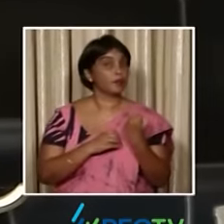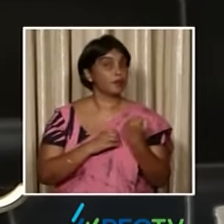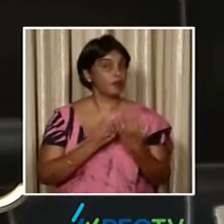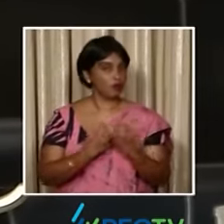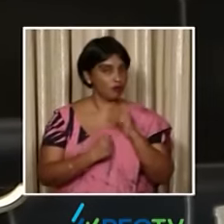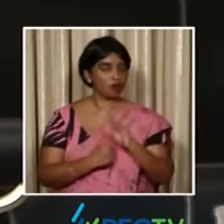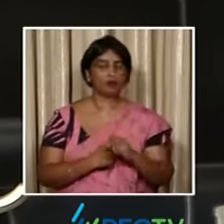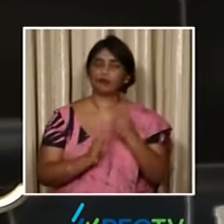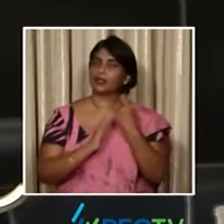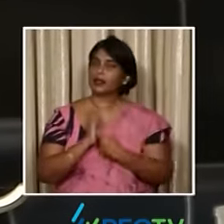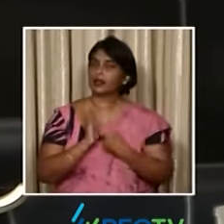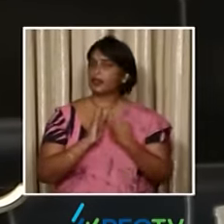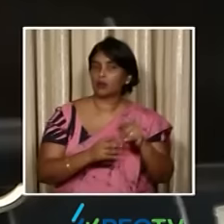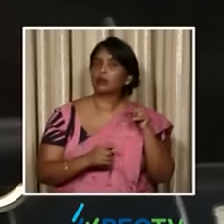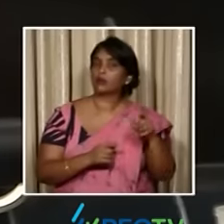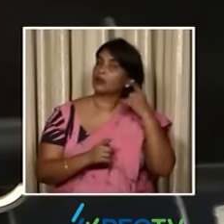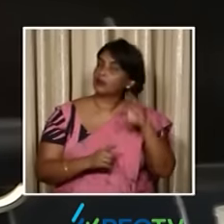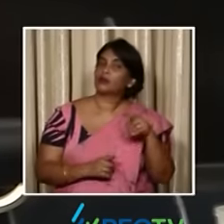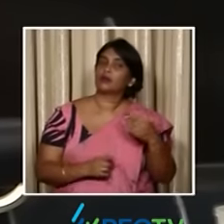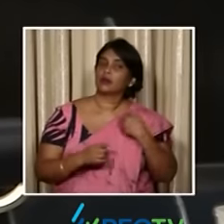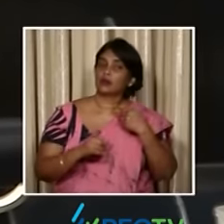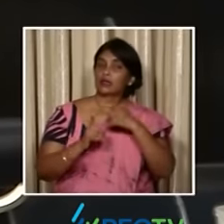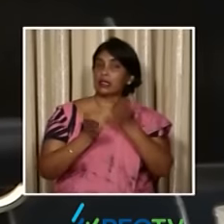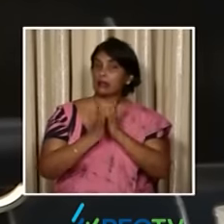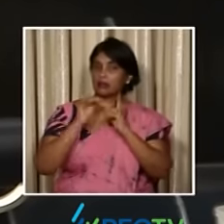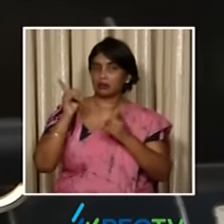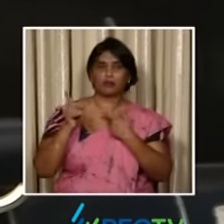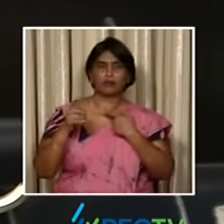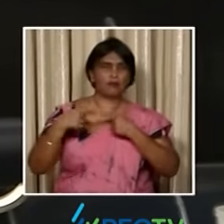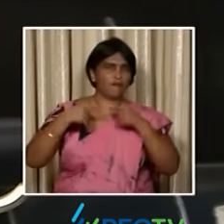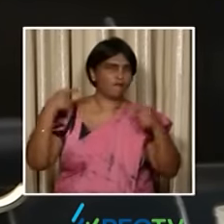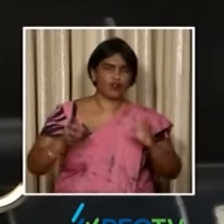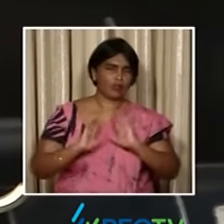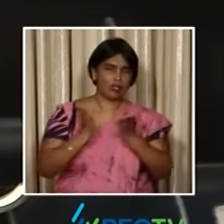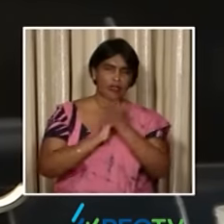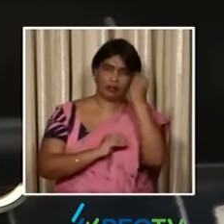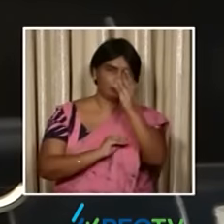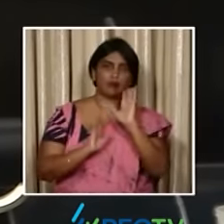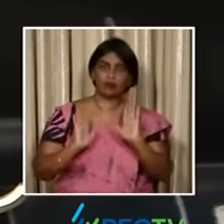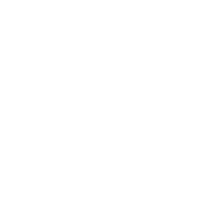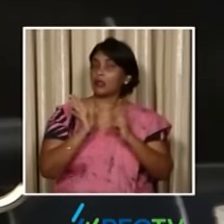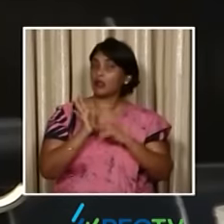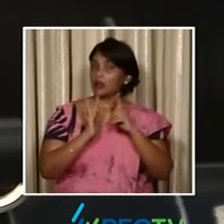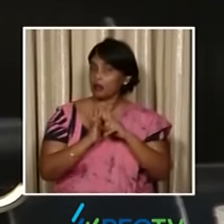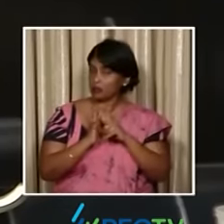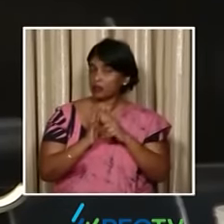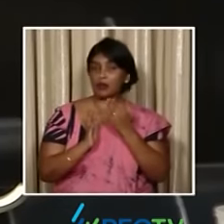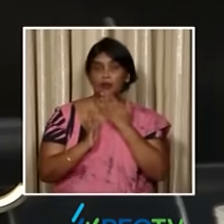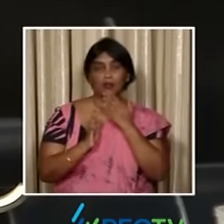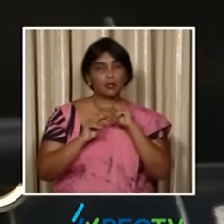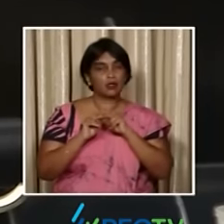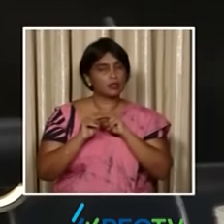ඕනේ කොන්දේසි මොනවද කියලා තීරණය කරන්න. අදානිට අපේ කිසිම විරුද්ධතාවයක් නැහැ. හැබැයි අදානිගේ ඇමරිකන්